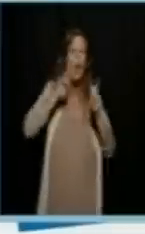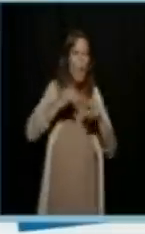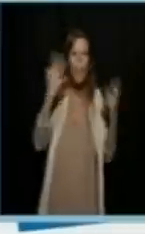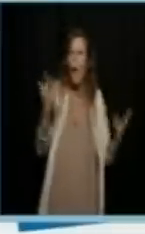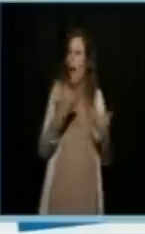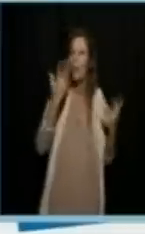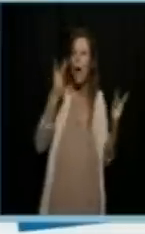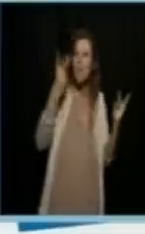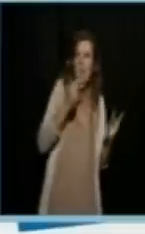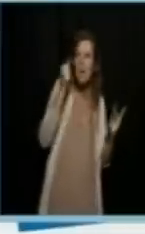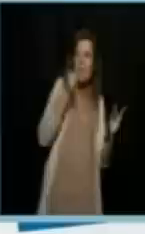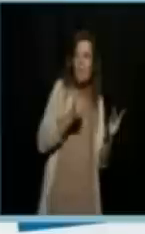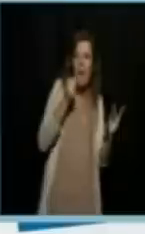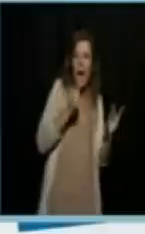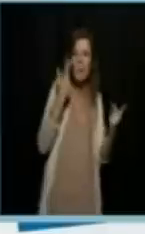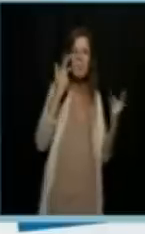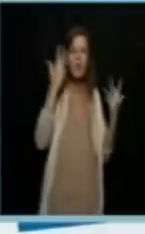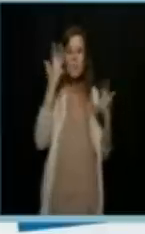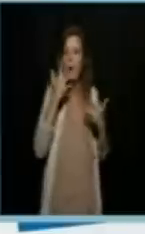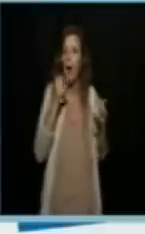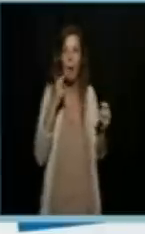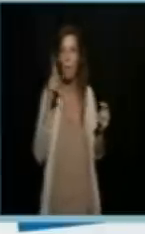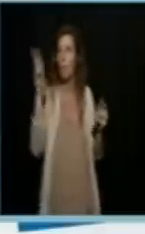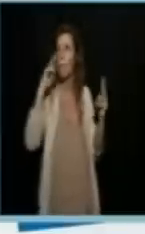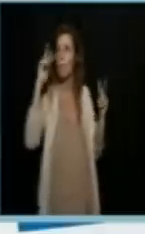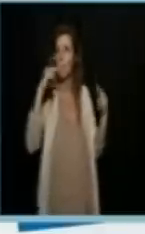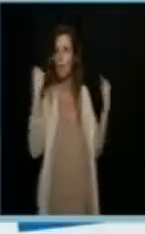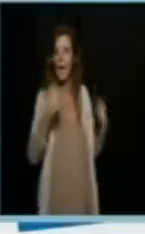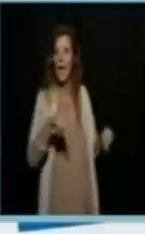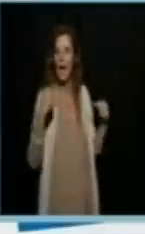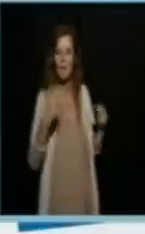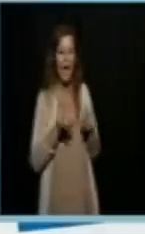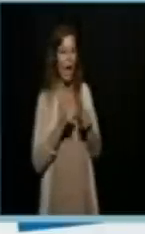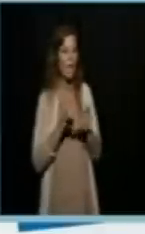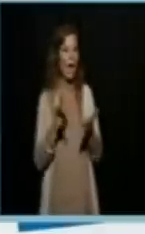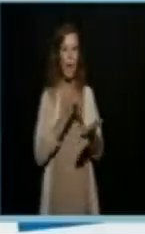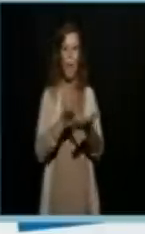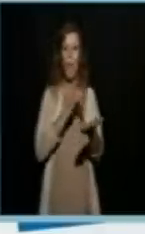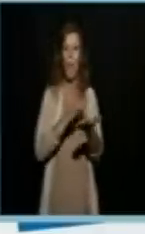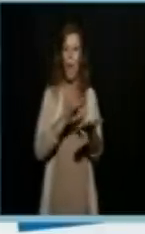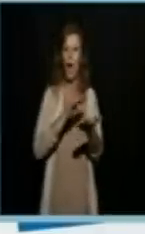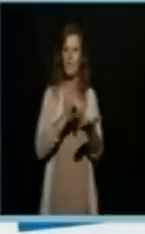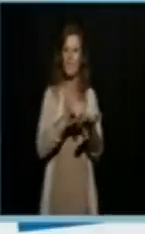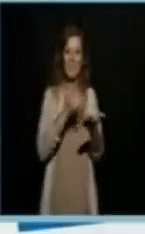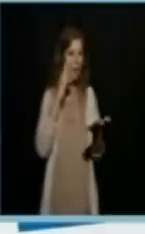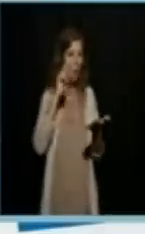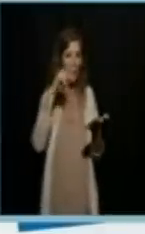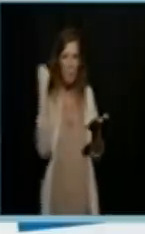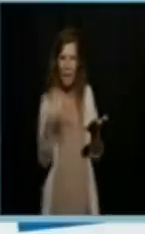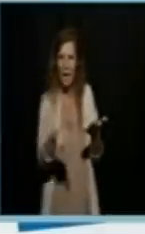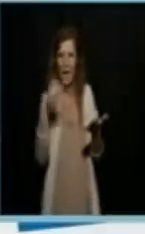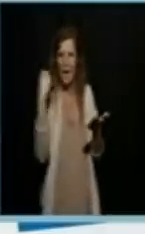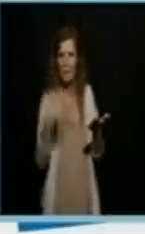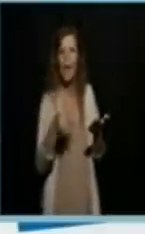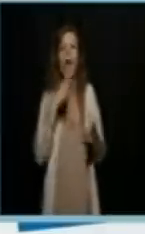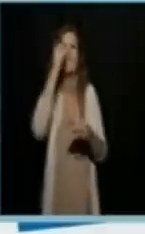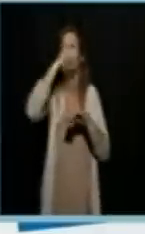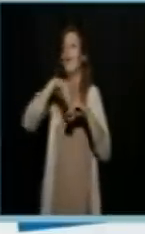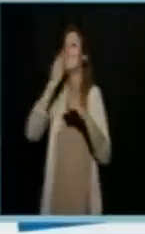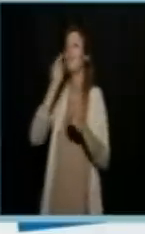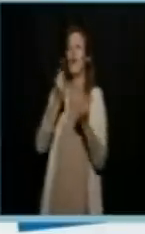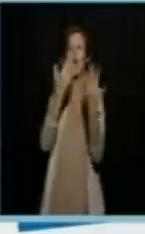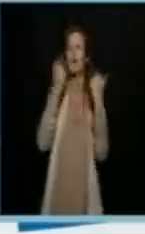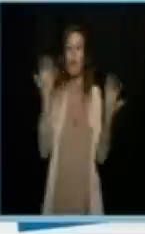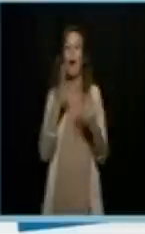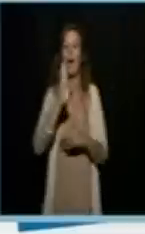Vuol dire non poter usare WhatsApp senza farsi venire un nervoso incredibile. Vuol dire anche semplicemente non poter fare un'offerta su eBay.